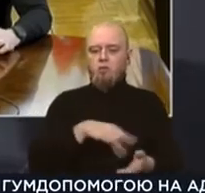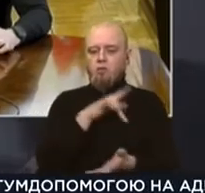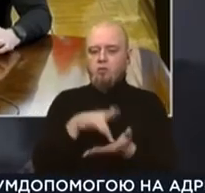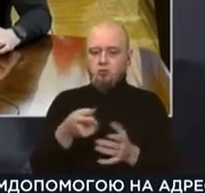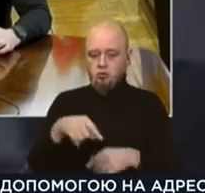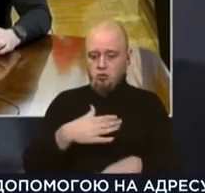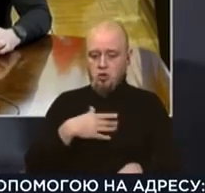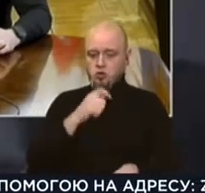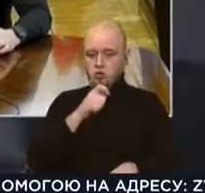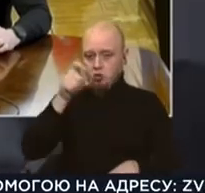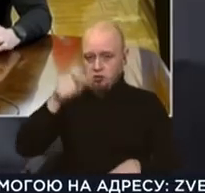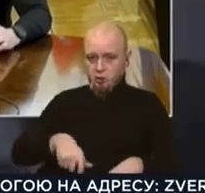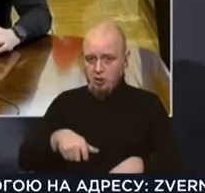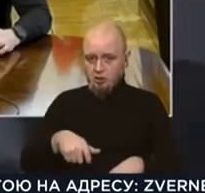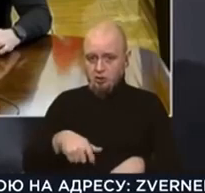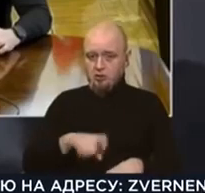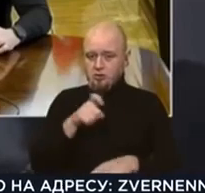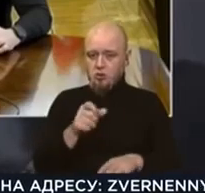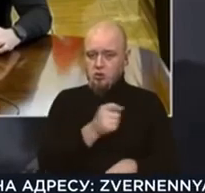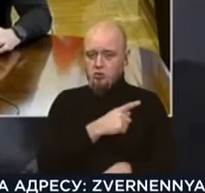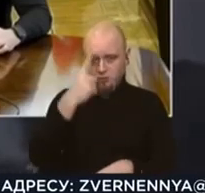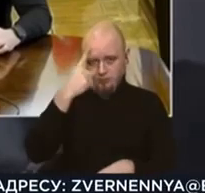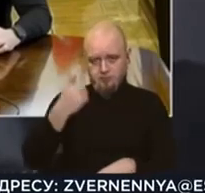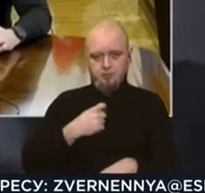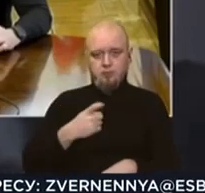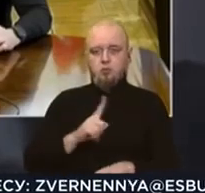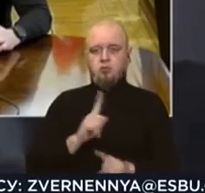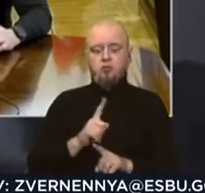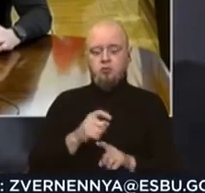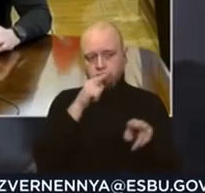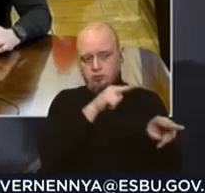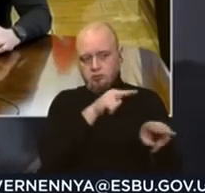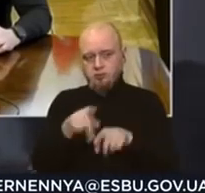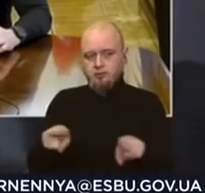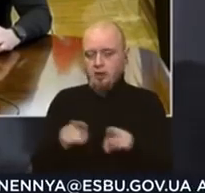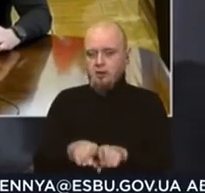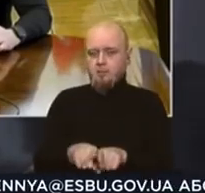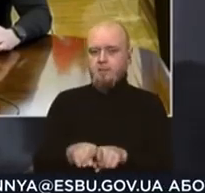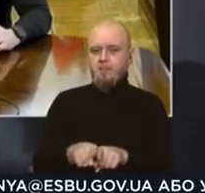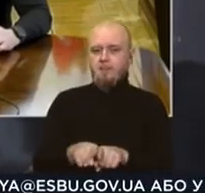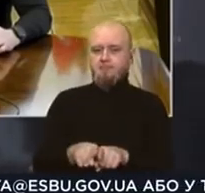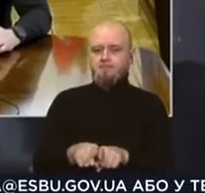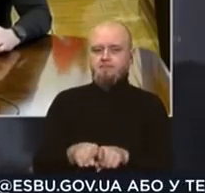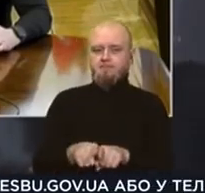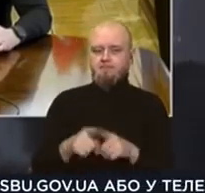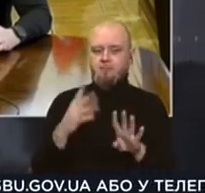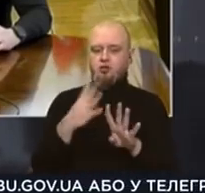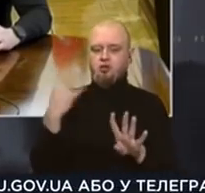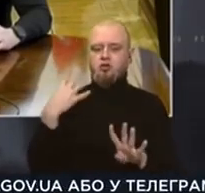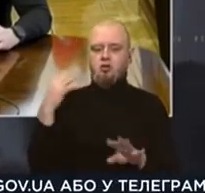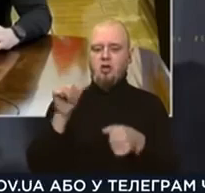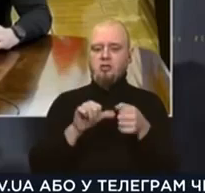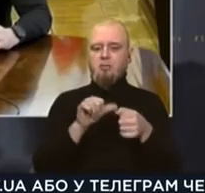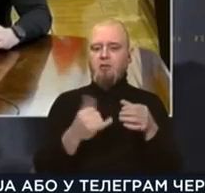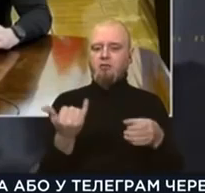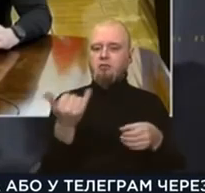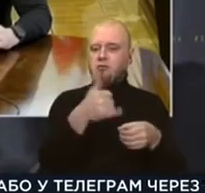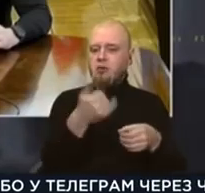Тому що наш кореспондент з Одеси повідомляв, що спостерігався такі певні черги на